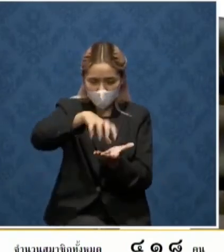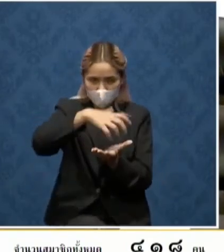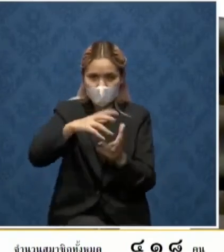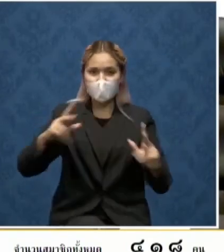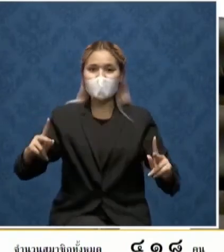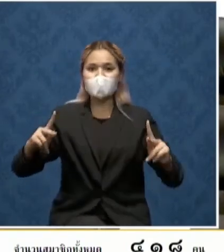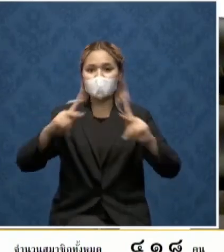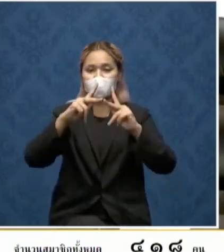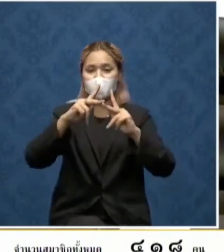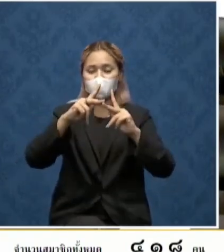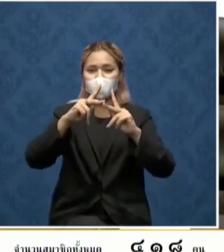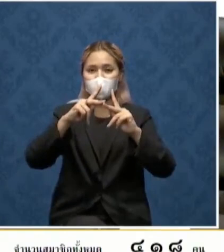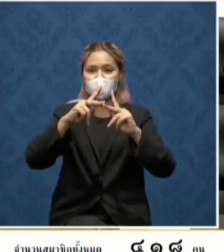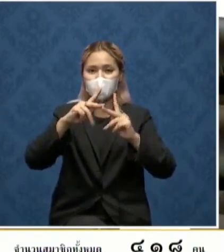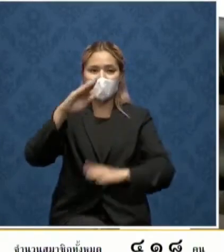เง่าง Barcel algunas